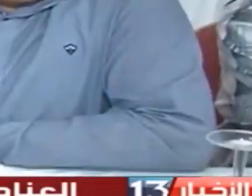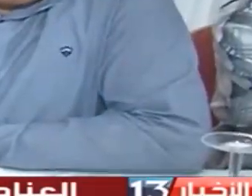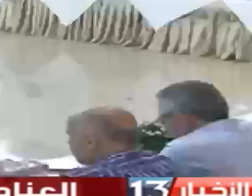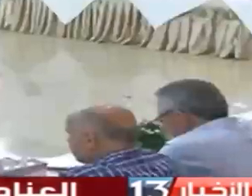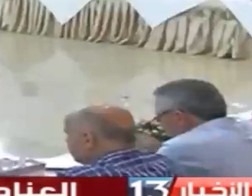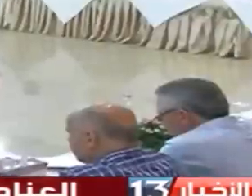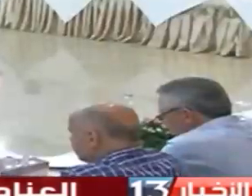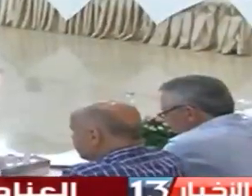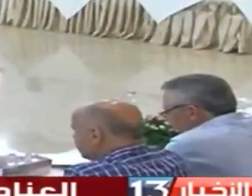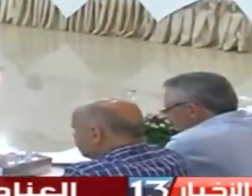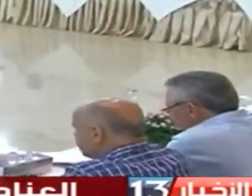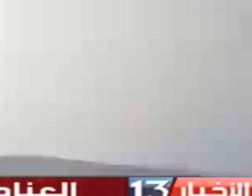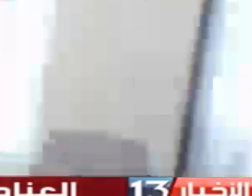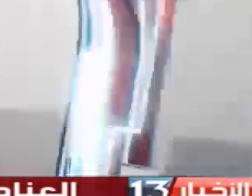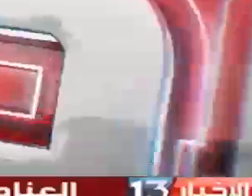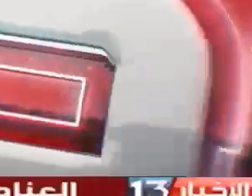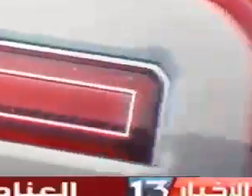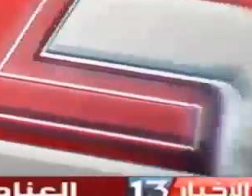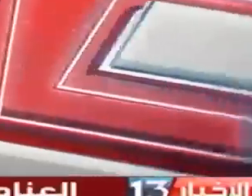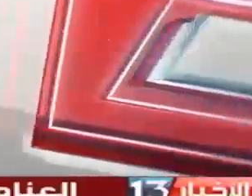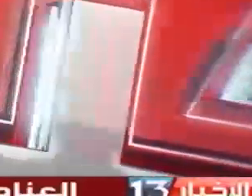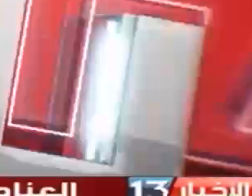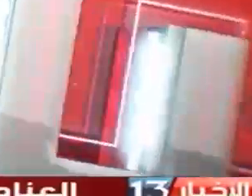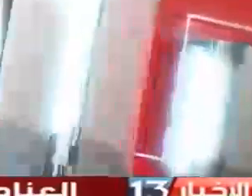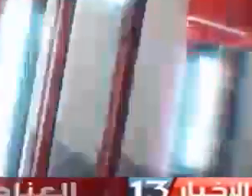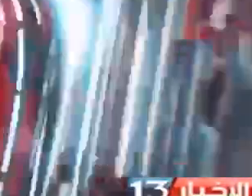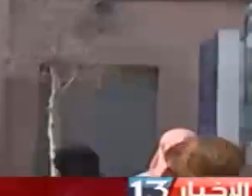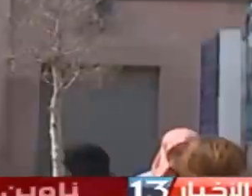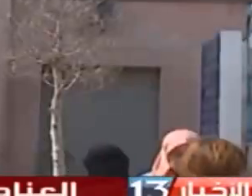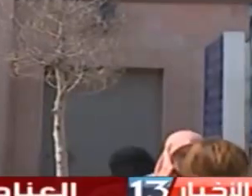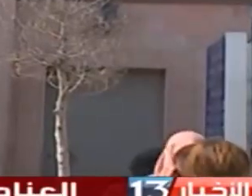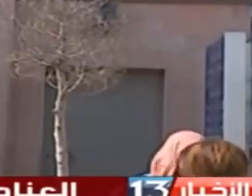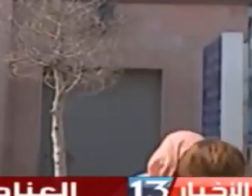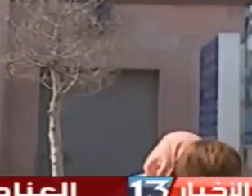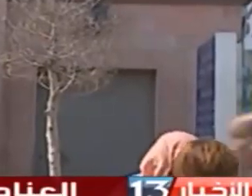الاجتماعية والقانون الأساسي للوظيفة العمومية.